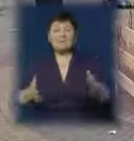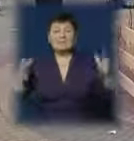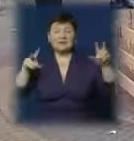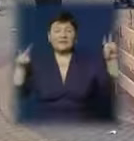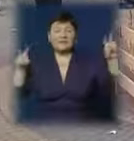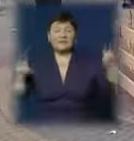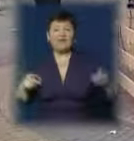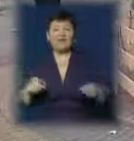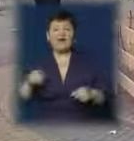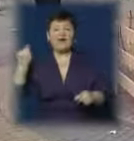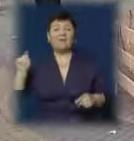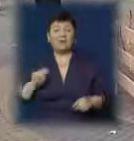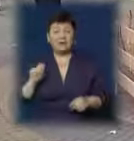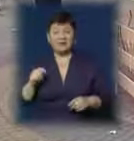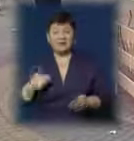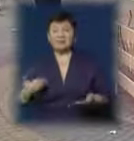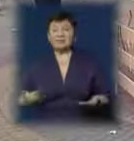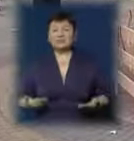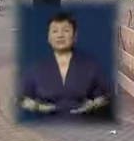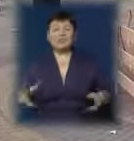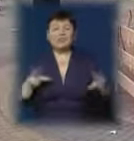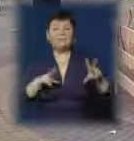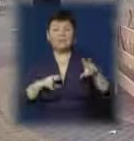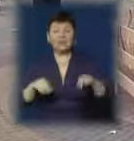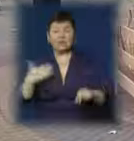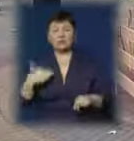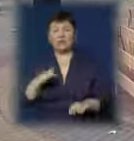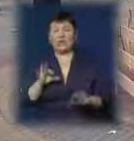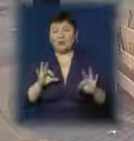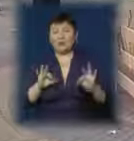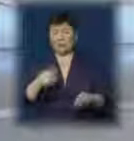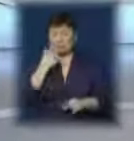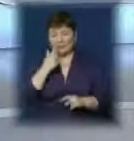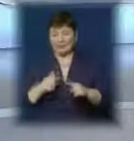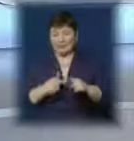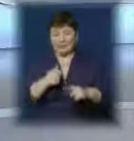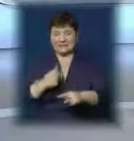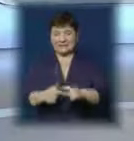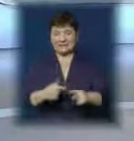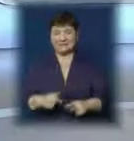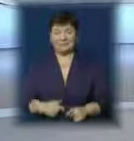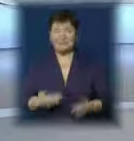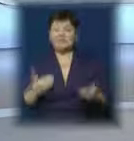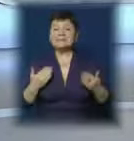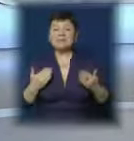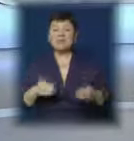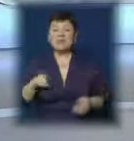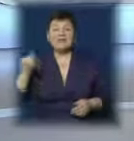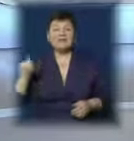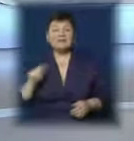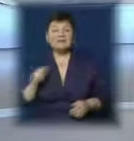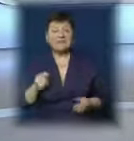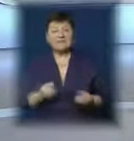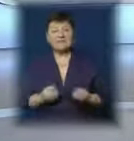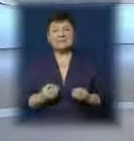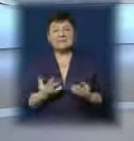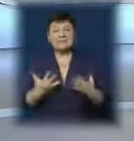символу Великодня місцеві мешканці вважають уже доброю традицією. Сьогодні в християн